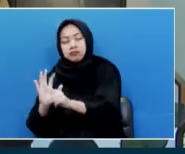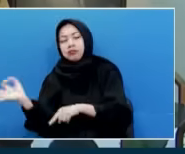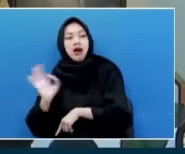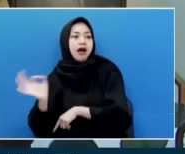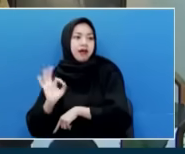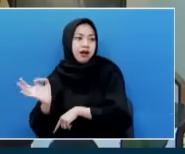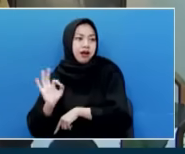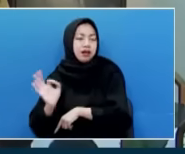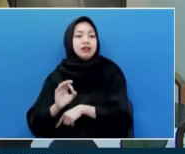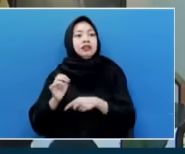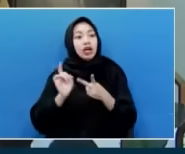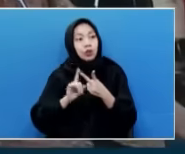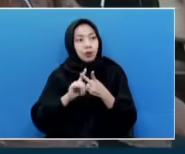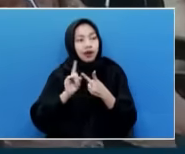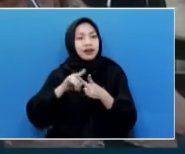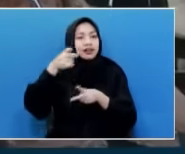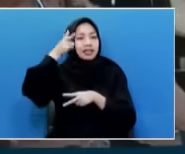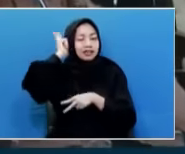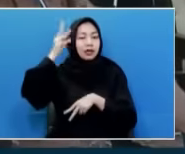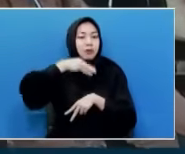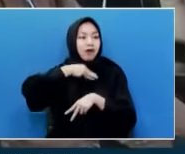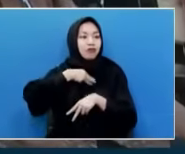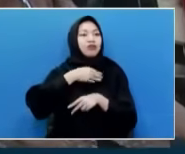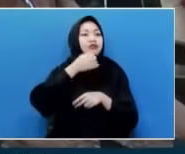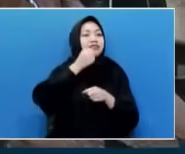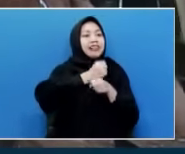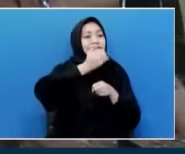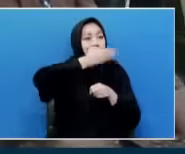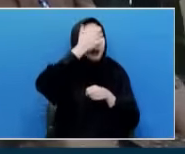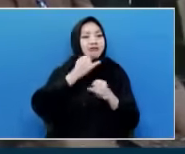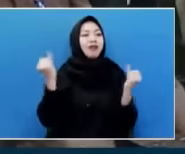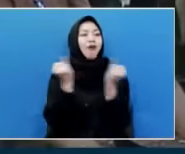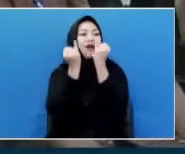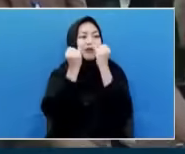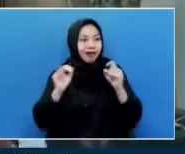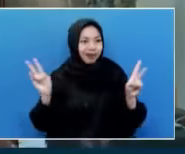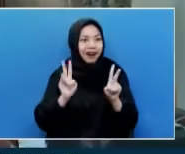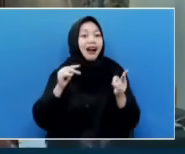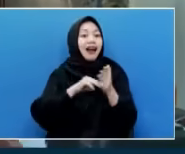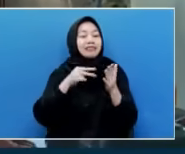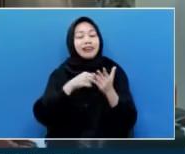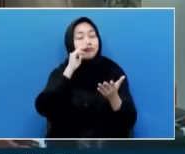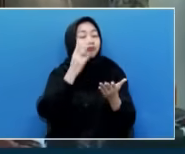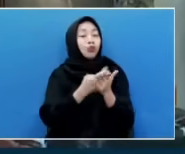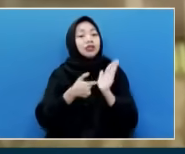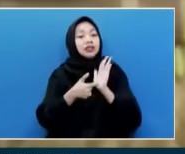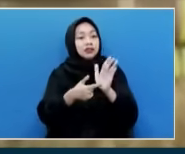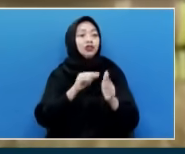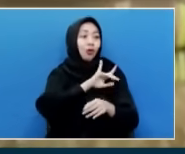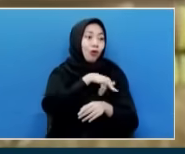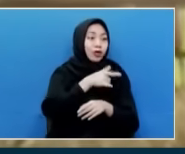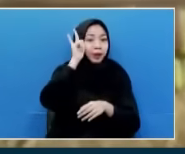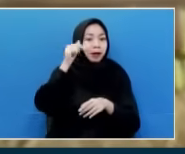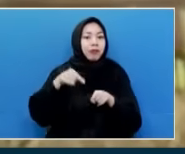sebagai lawan politik Ganjar mahfut di Pilpres semakin menegaskan posisi Jokowi yang tak sejalan dengan PDIP tim